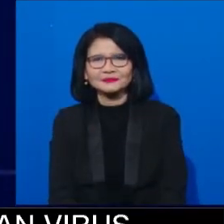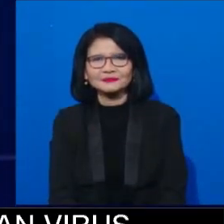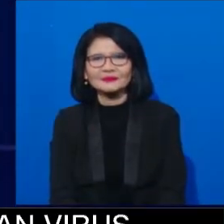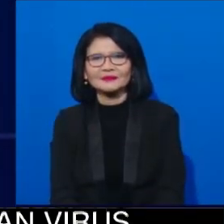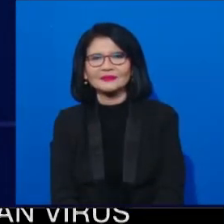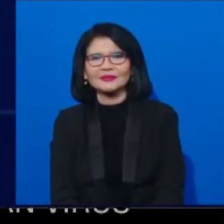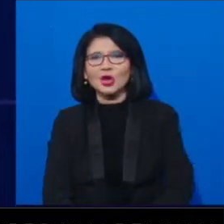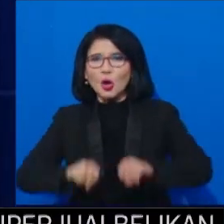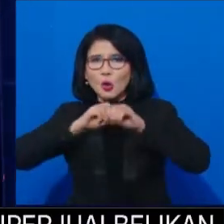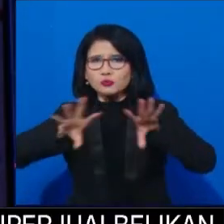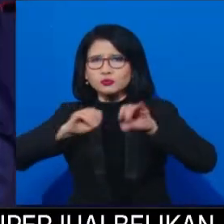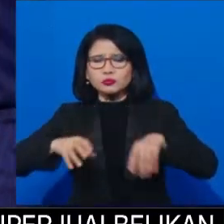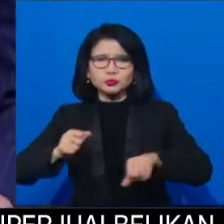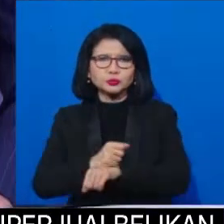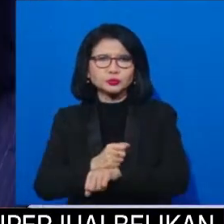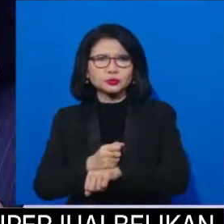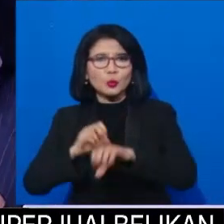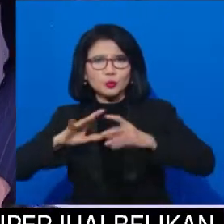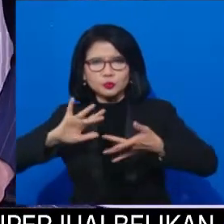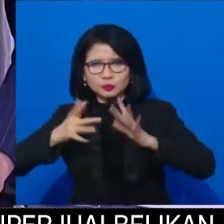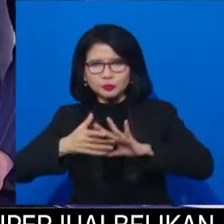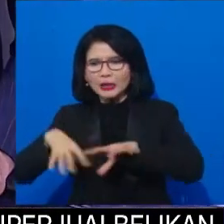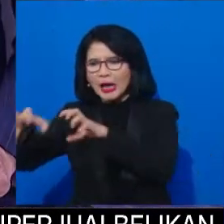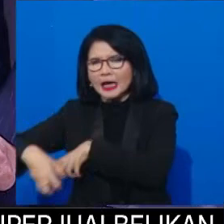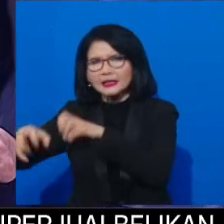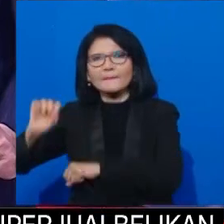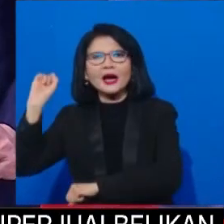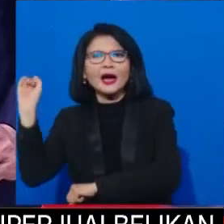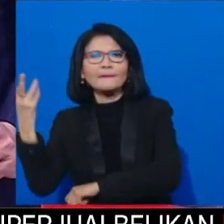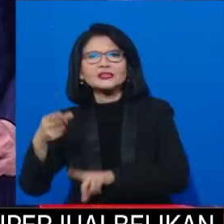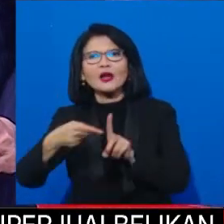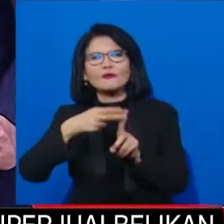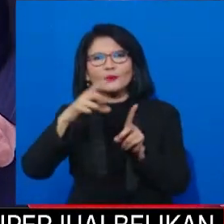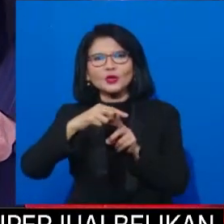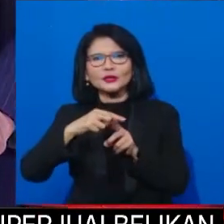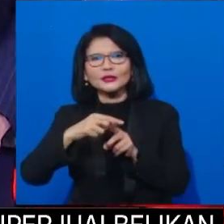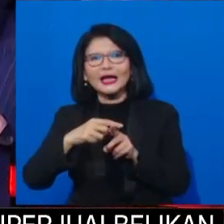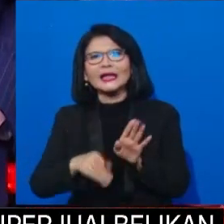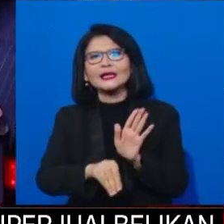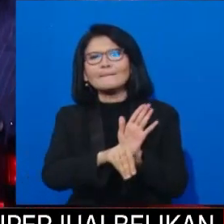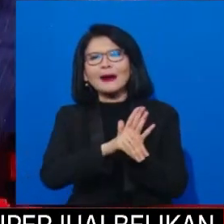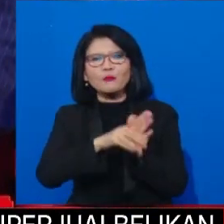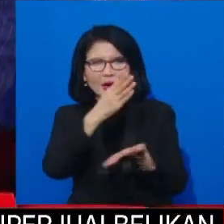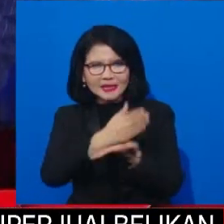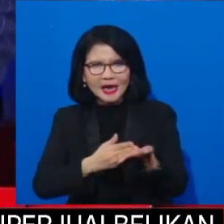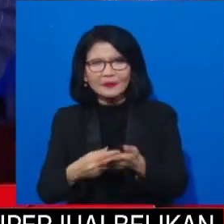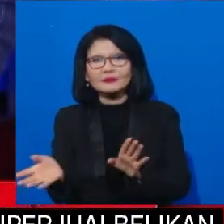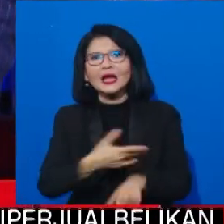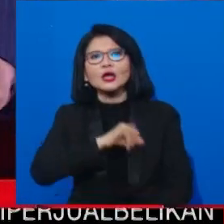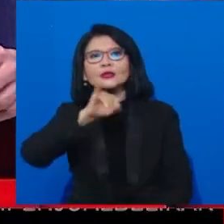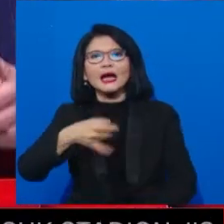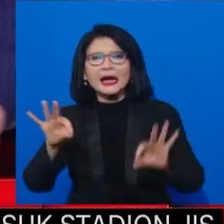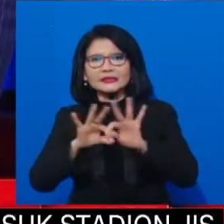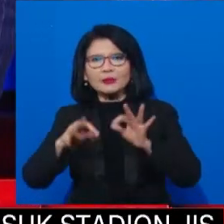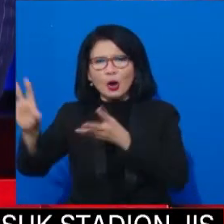Viral hujan salju turun di sekitar tambang emas PT Freeport Grasberg, Kabupaten Mimika, Papua Tengah. Sementara di Jember, Jawa Timur,